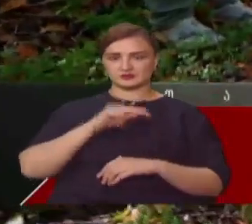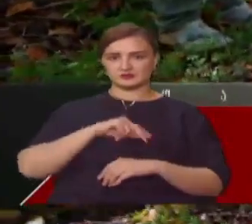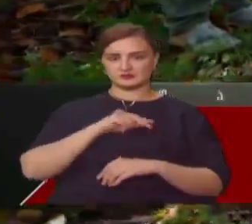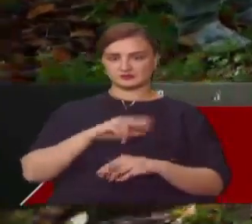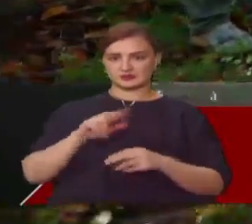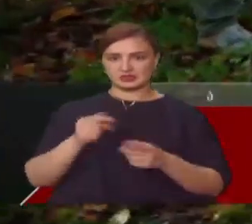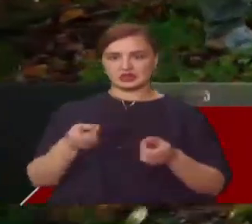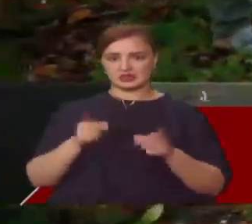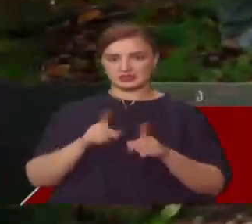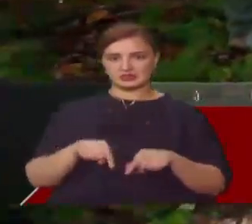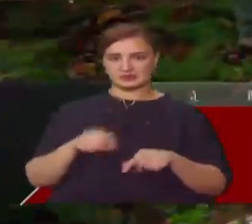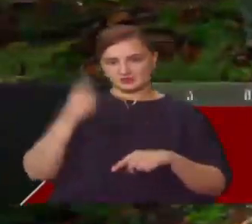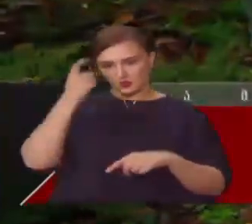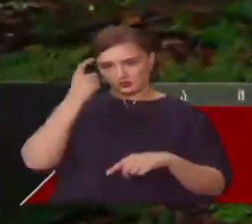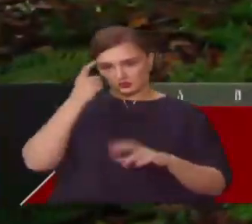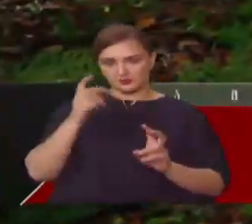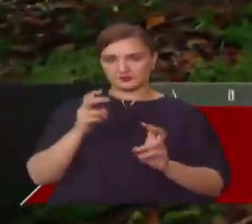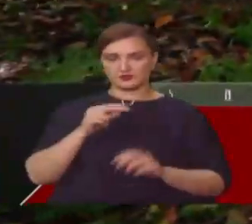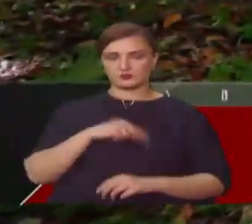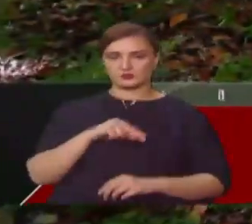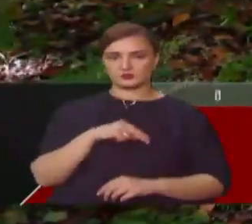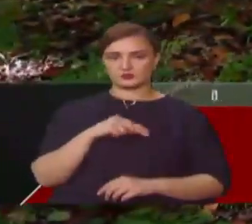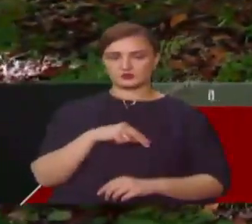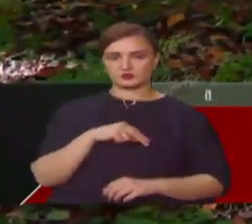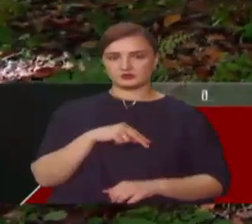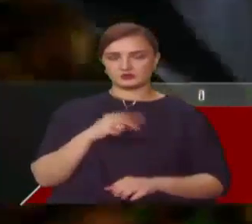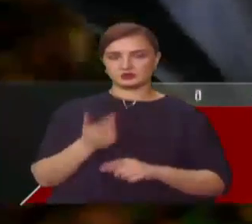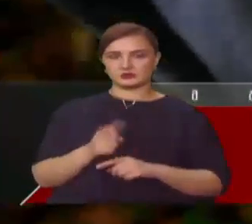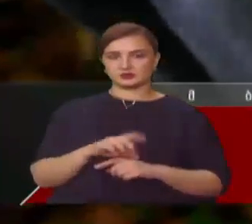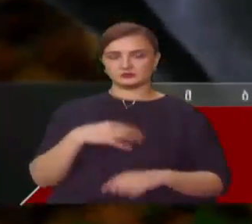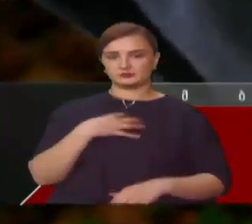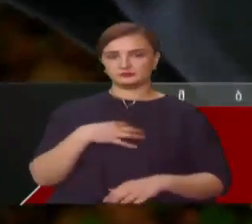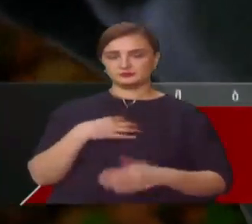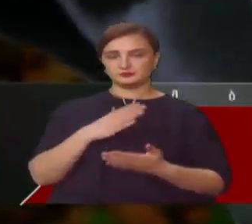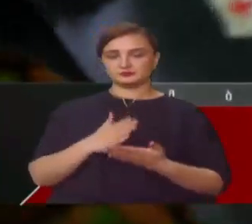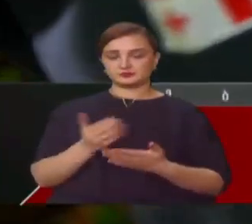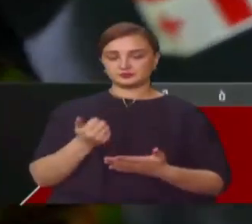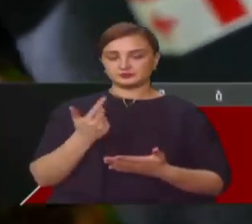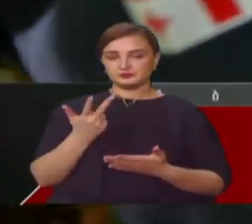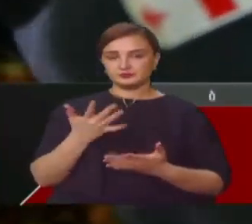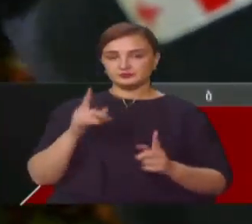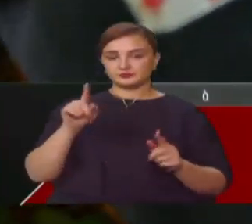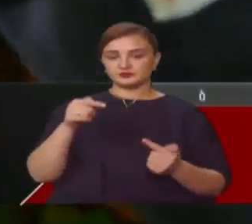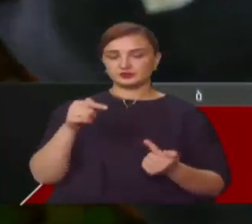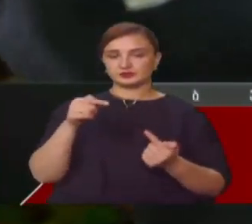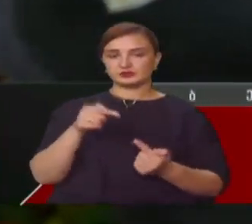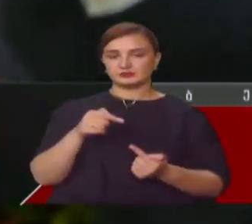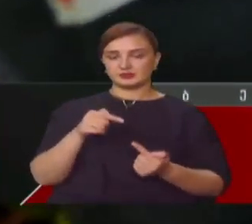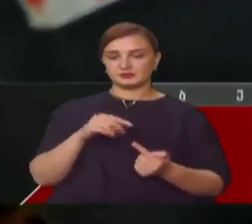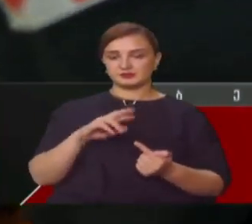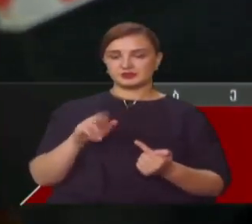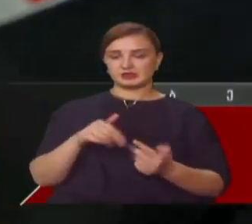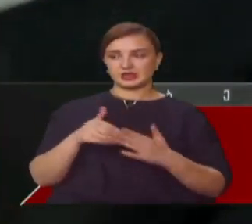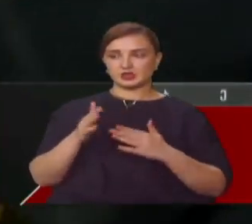ასევე გონებრივი მუშაობა, ასე რომ ვთქვათ. ასევე ძალიან მნიშვნელოვანია, რამდენად შეესაბამება და